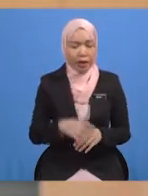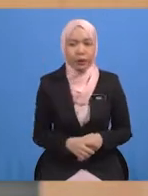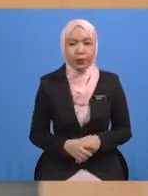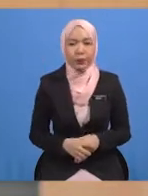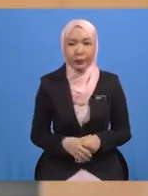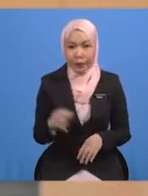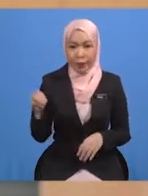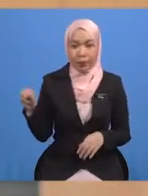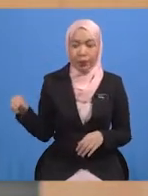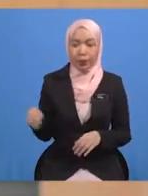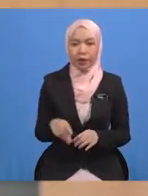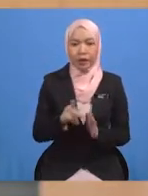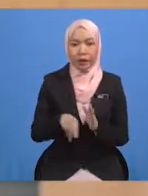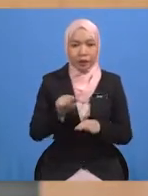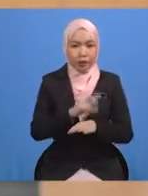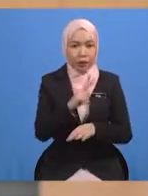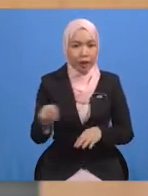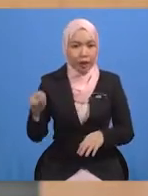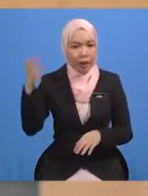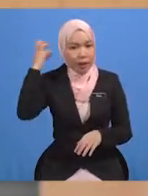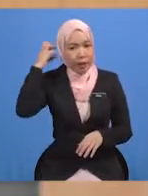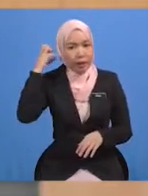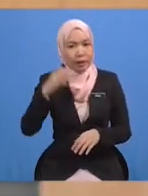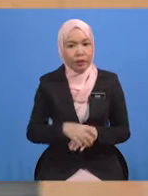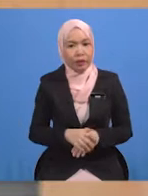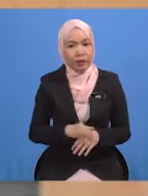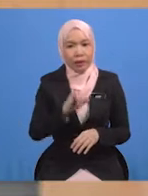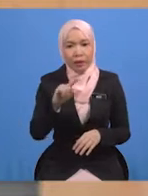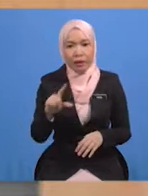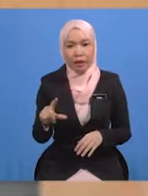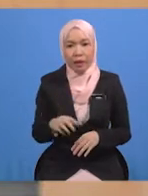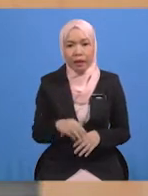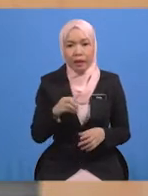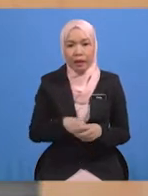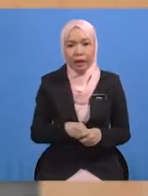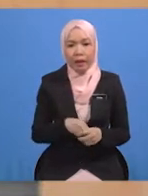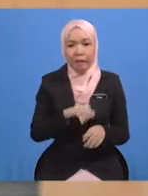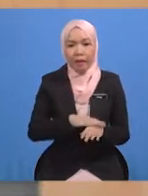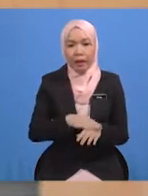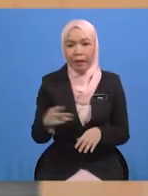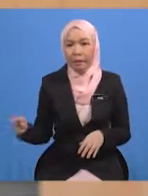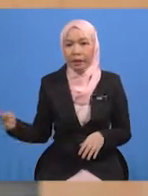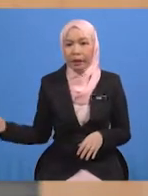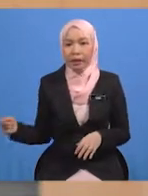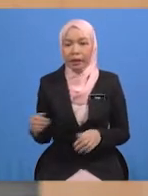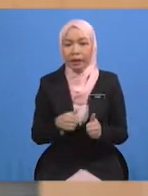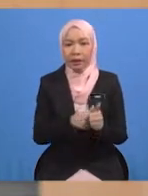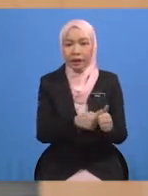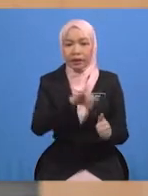Murid-murid, kegunaan radio adalah dalam pelbagai perkara mengikut